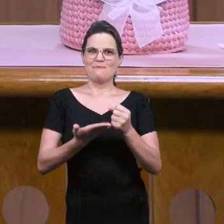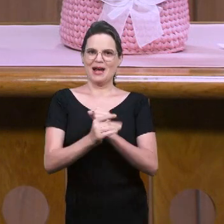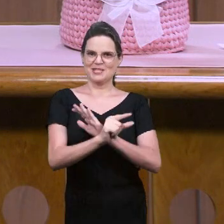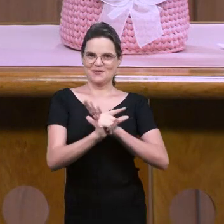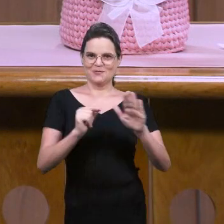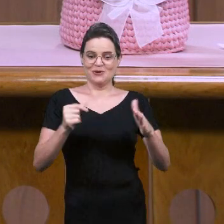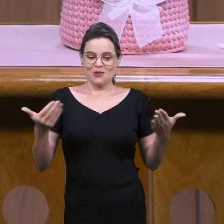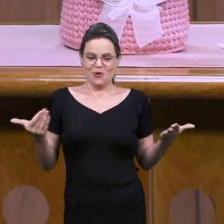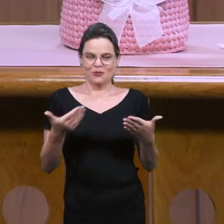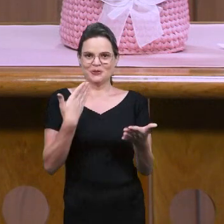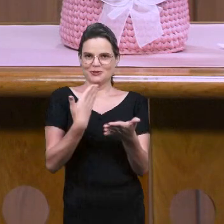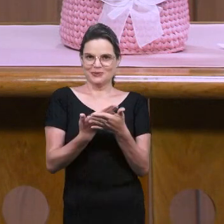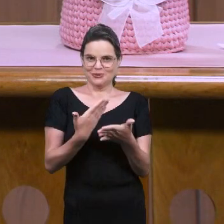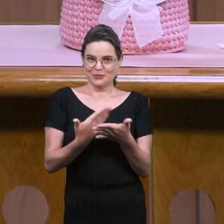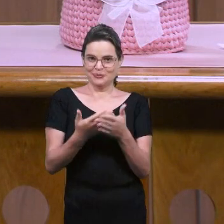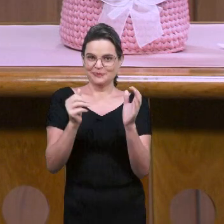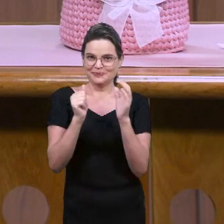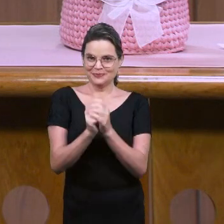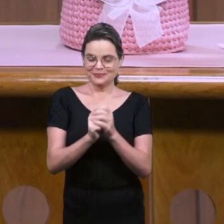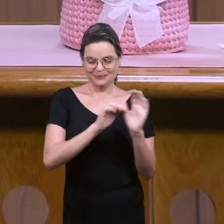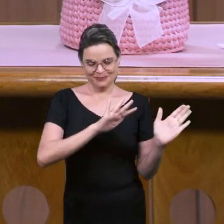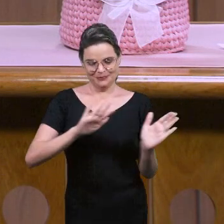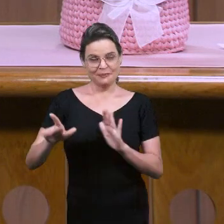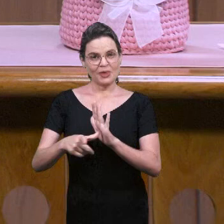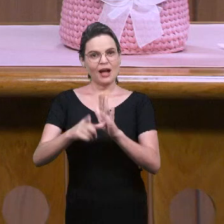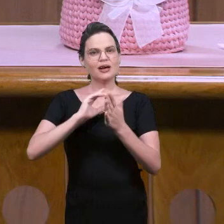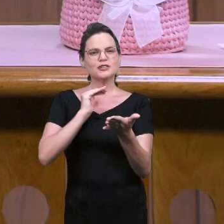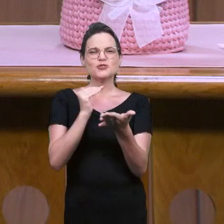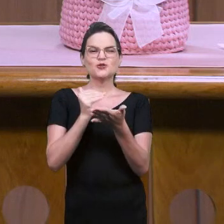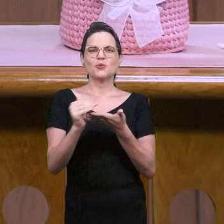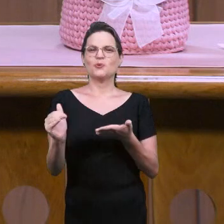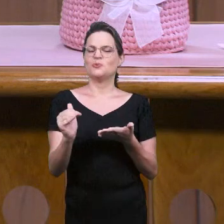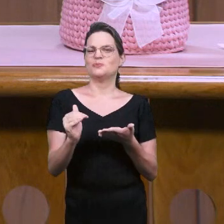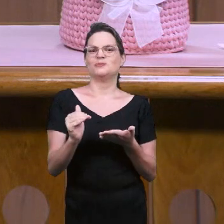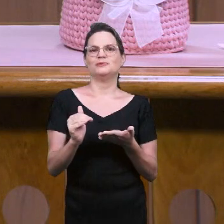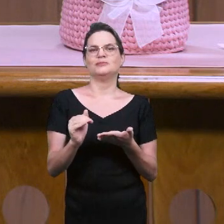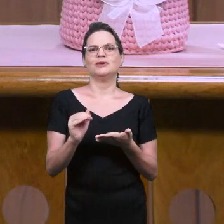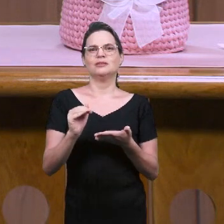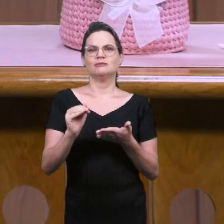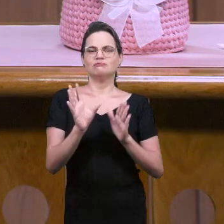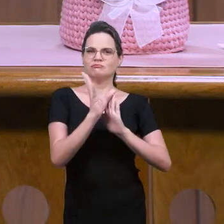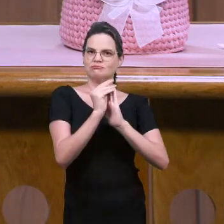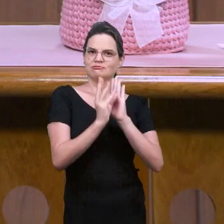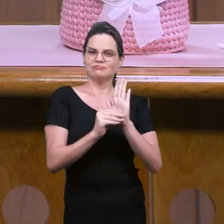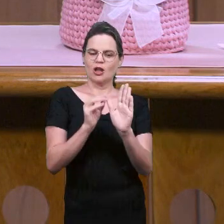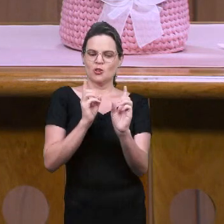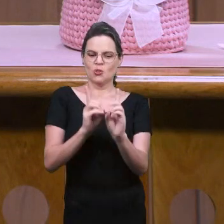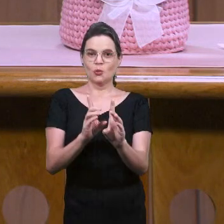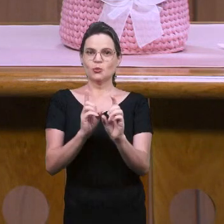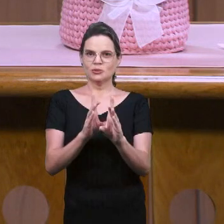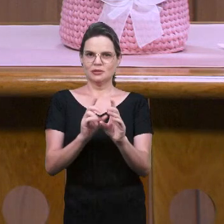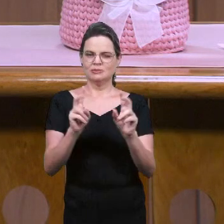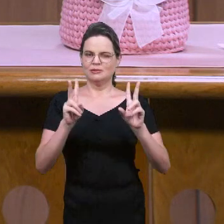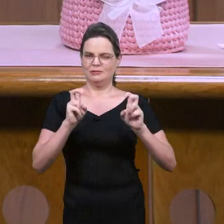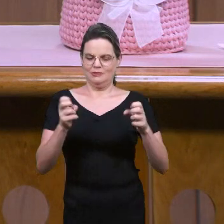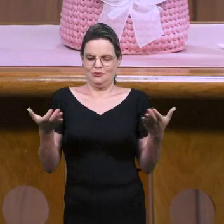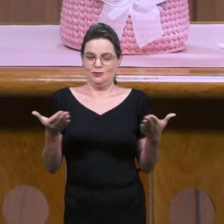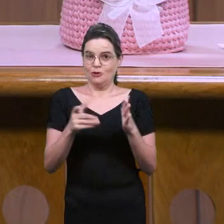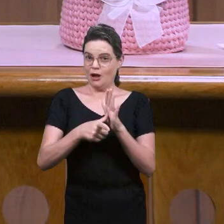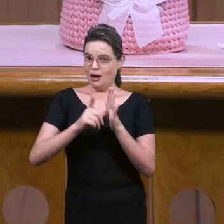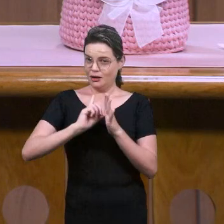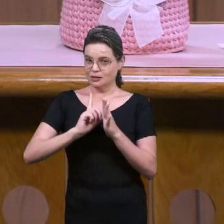pour nous aujourd'hui de notre étude. Mais avant de commencer le contenu doctrinaire de notre sujet